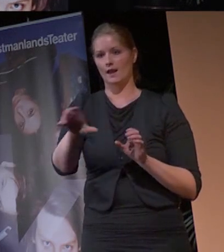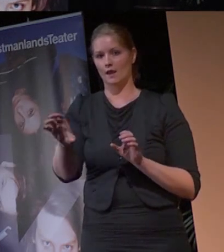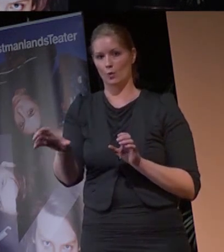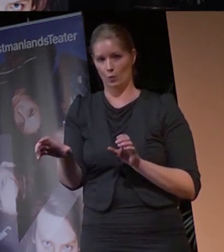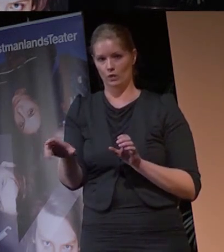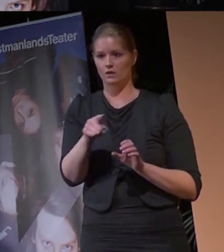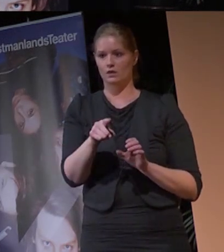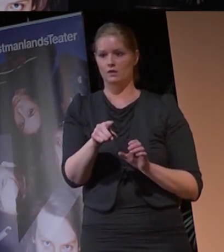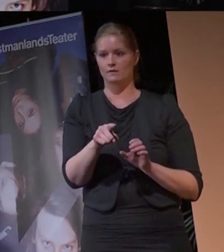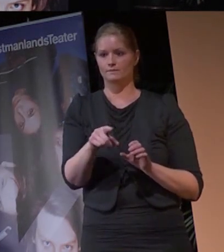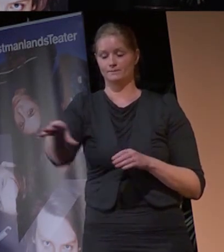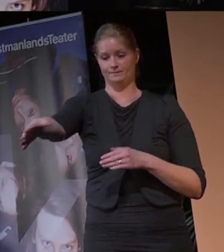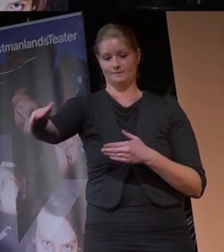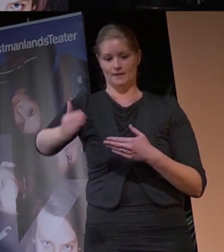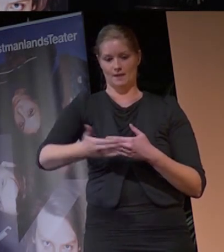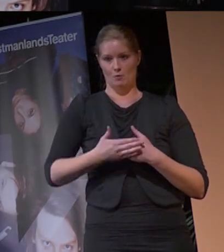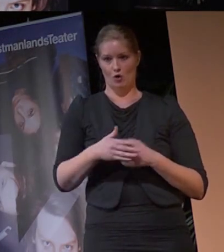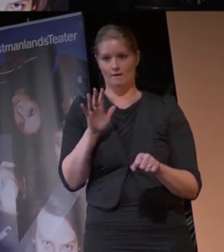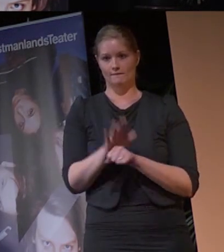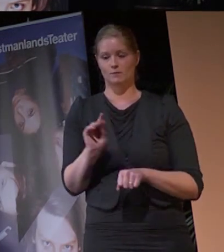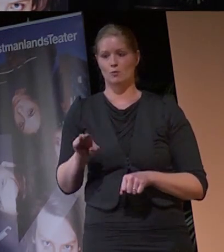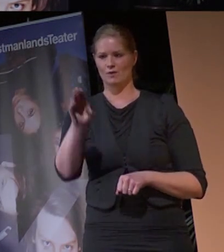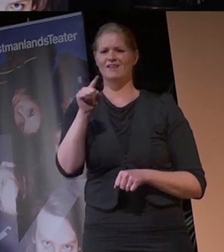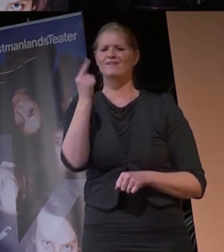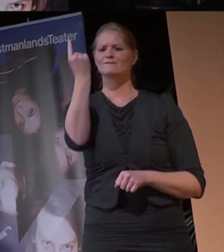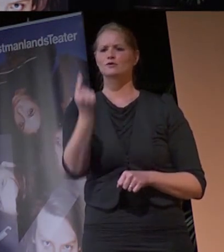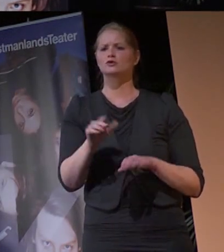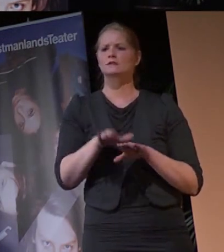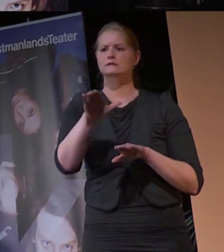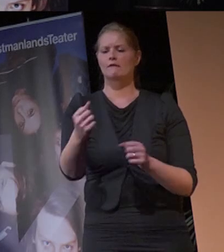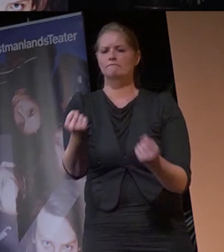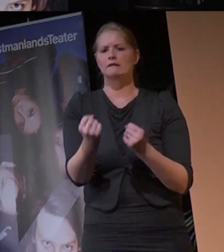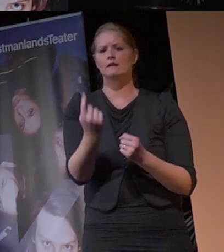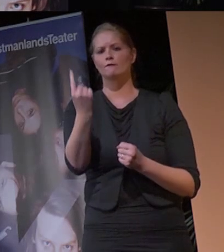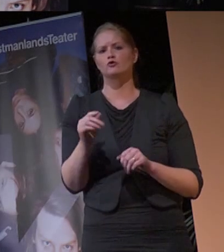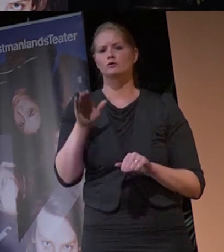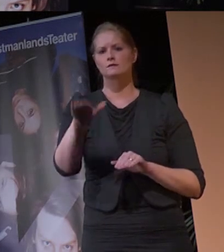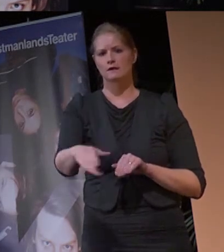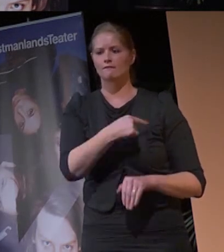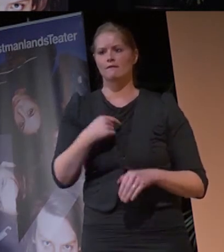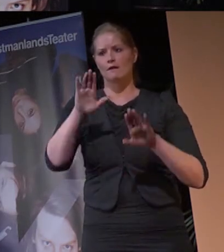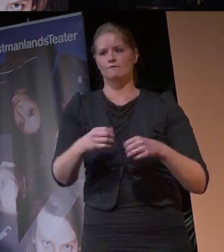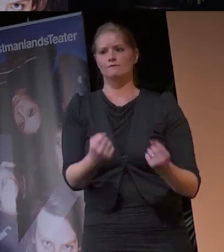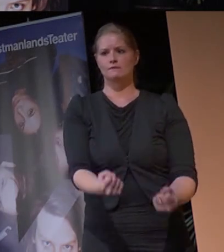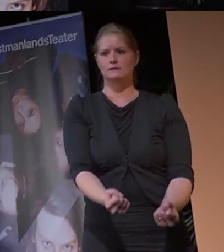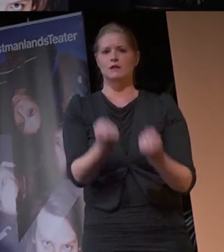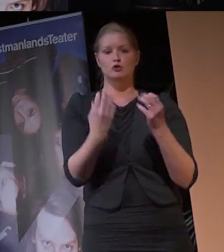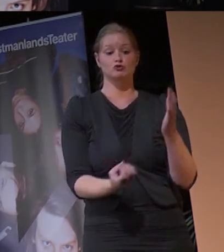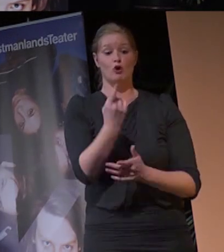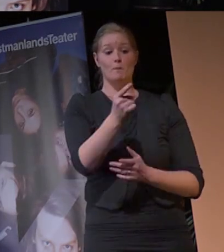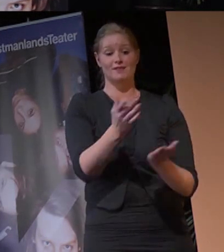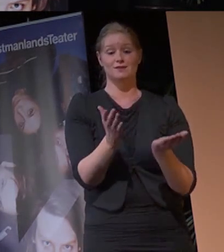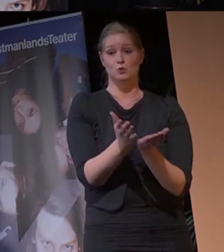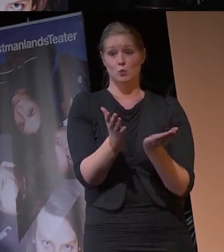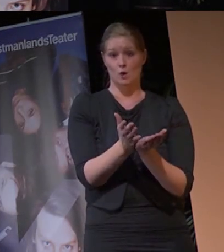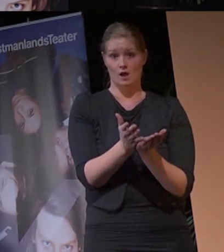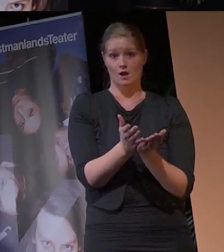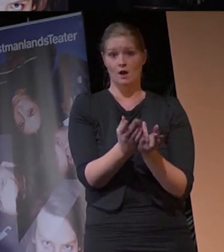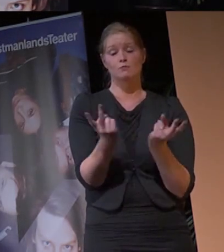Och det var ett första steg och ett viktigt första steg. Vi har också förstärkt Skapande skola så att vi